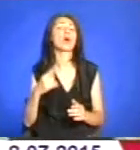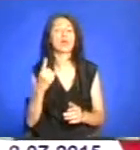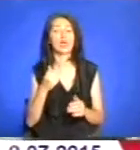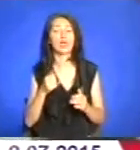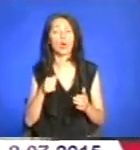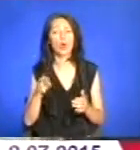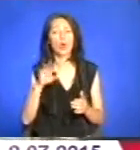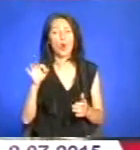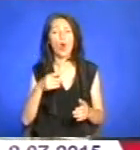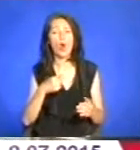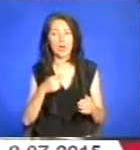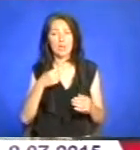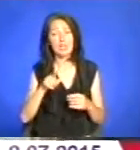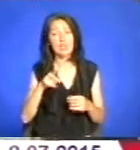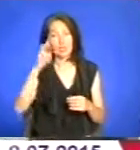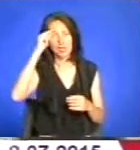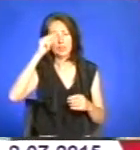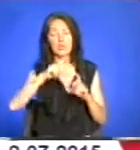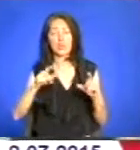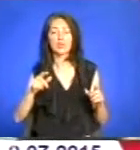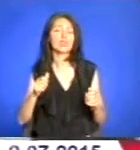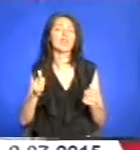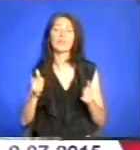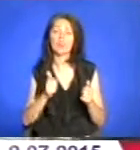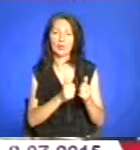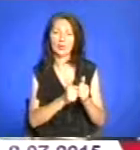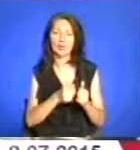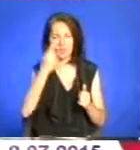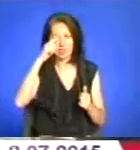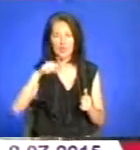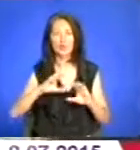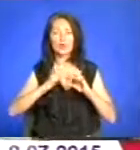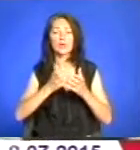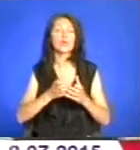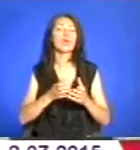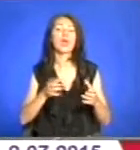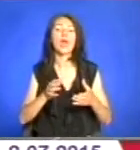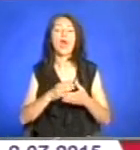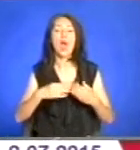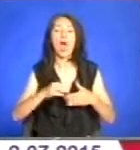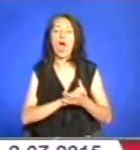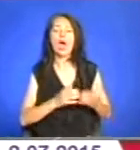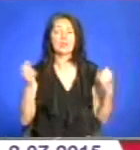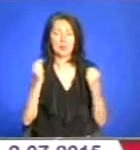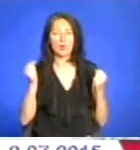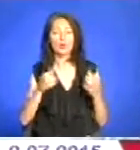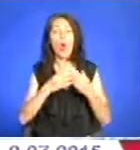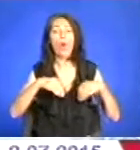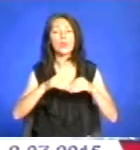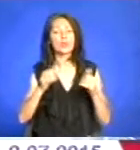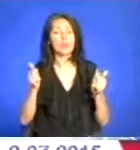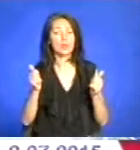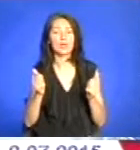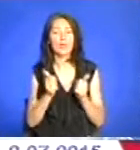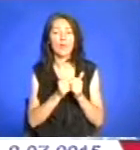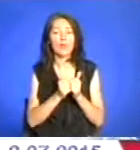навчальних закладів підтягнутися, тому що ми знаємо, що світовий спорт об'єднується навколо власного університету. Було велике